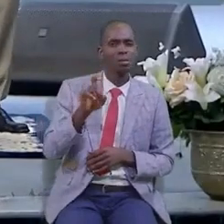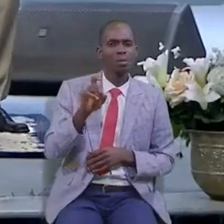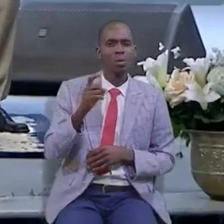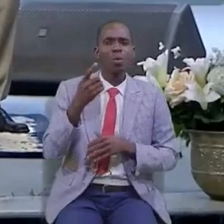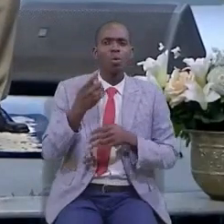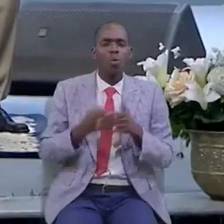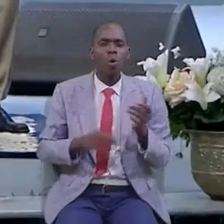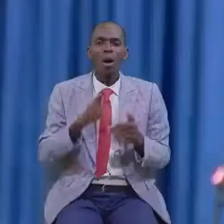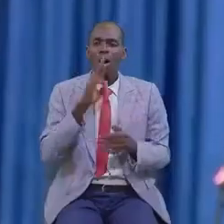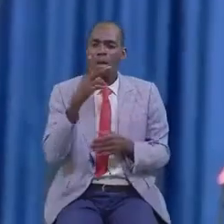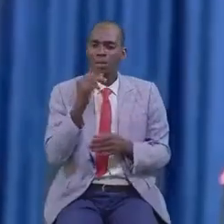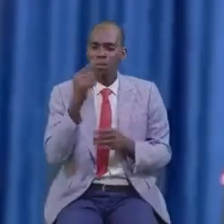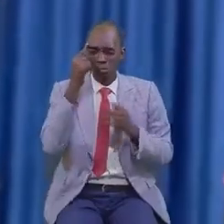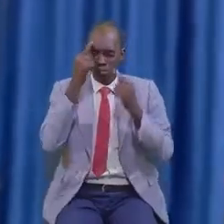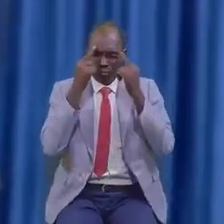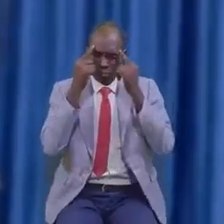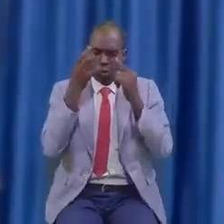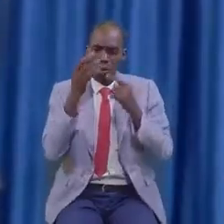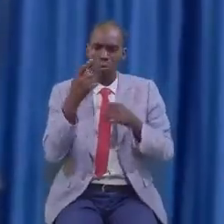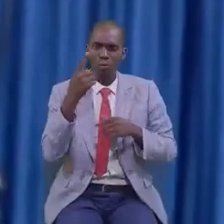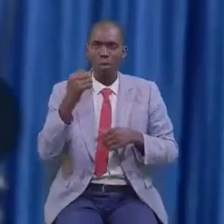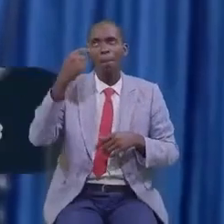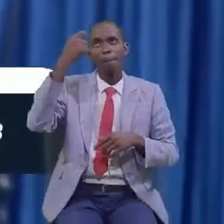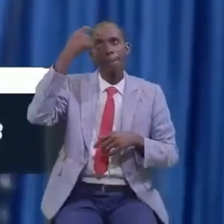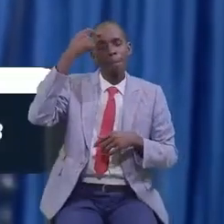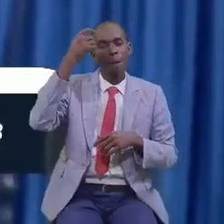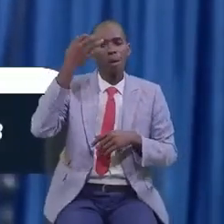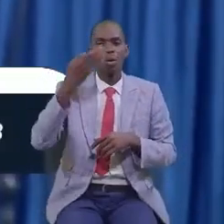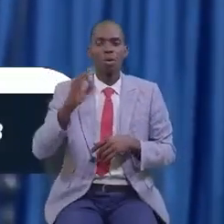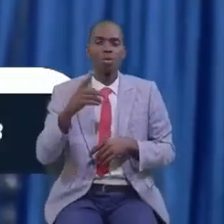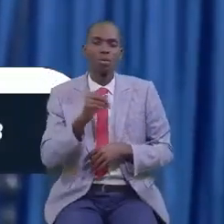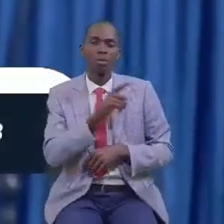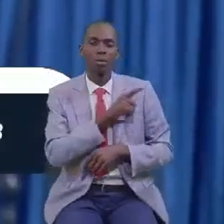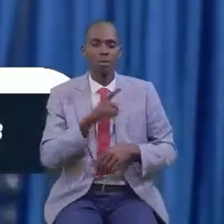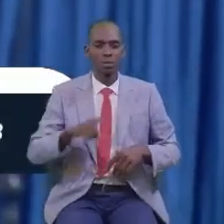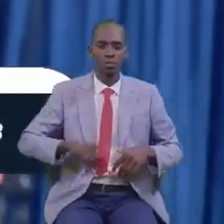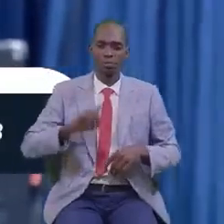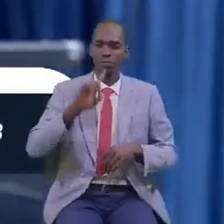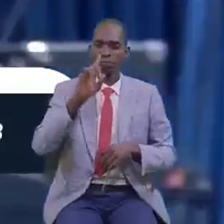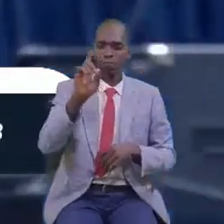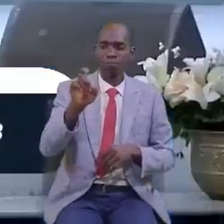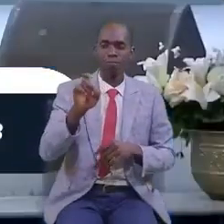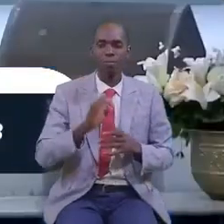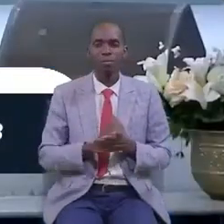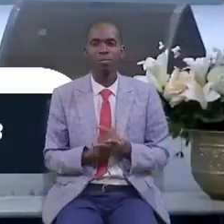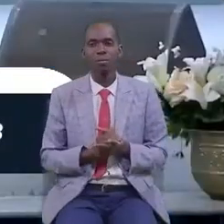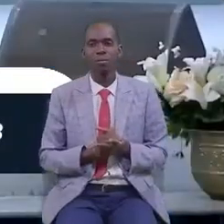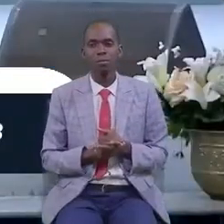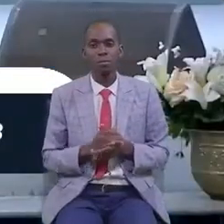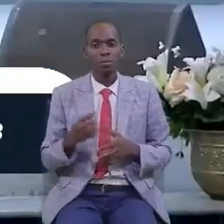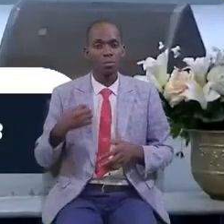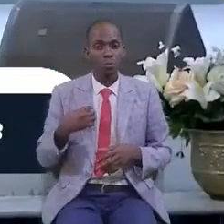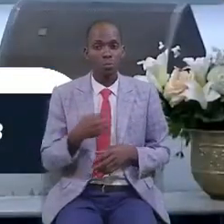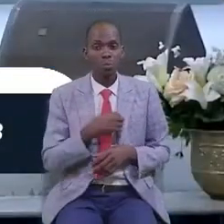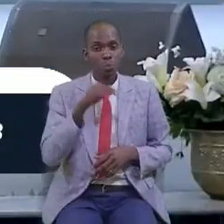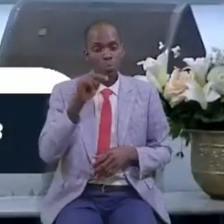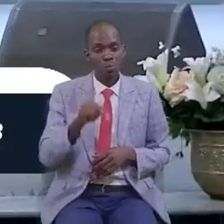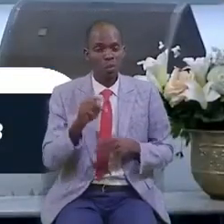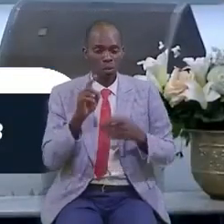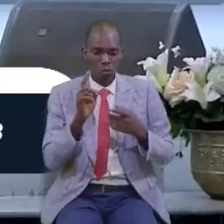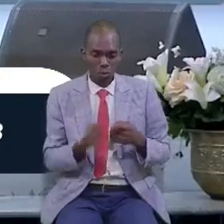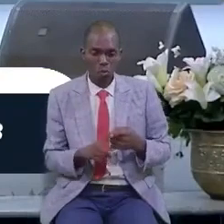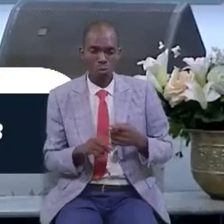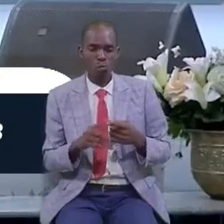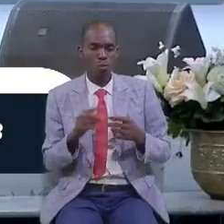ద థాట్స్ ఆఫ్ ద మైట్ ఆఫ్ ద లార్డ్? దేవుని బలాన్ని గురించి ఆయన ఆలోచన ఎలా ఉంటుంది? And we need to watch over